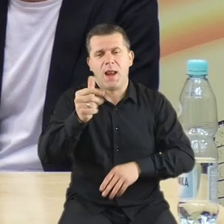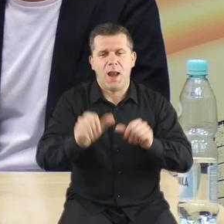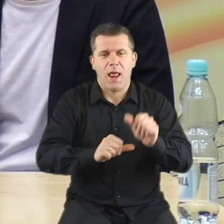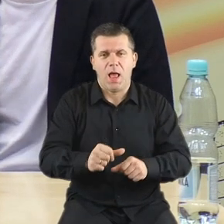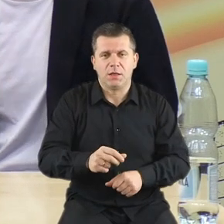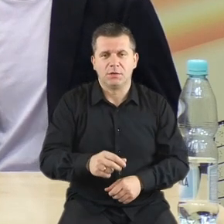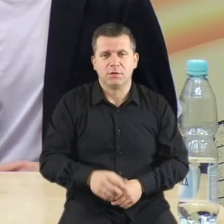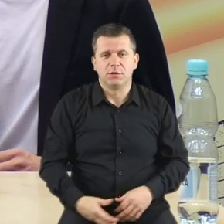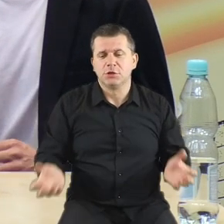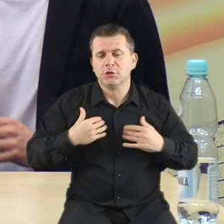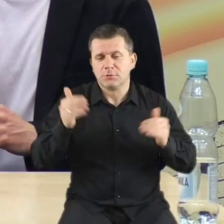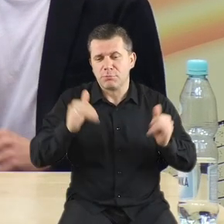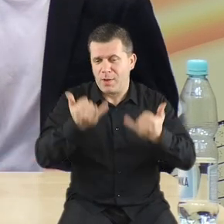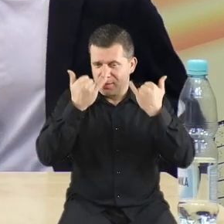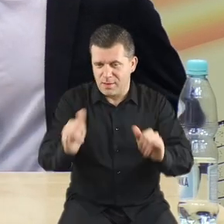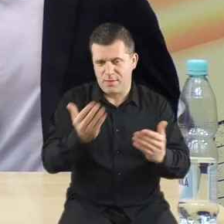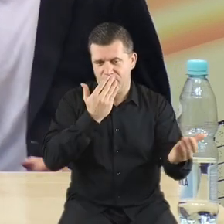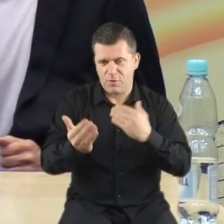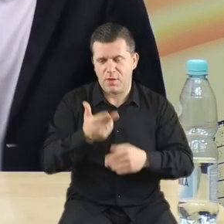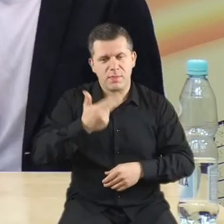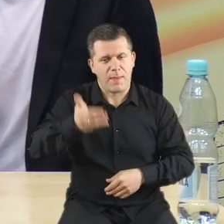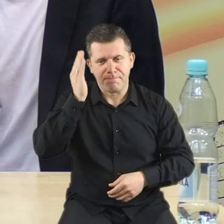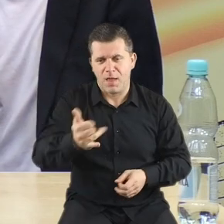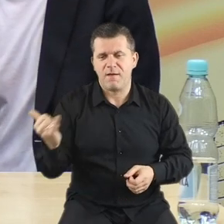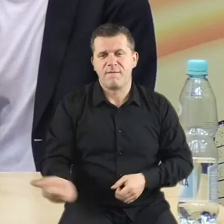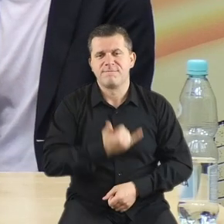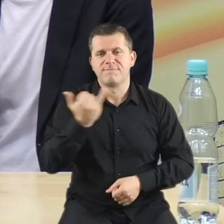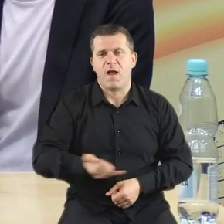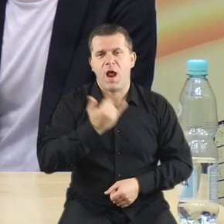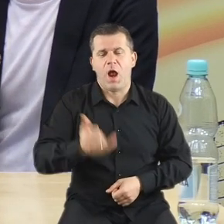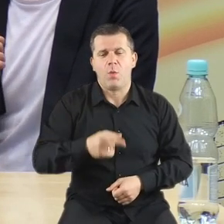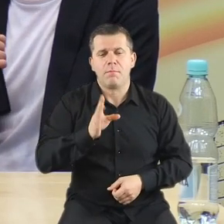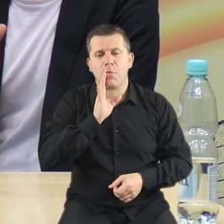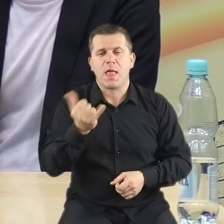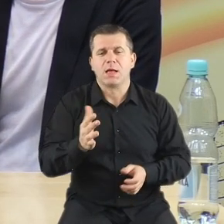może zupełnie inaczej wyglądać, nie będzie trwało tak w taki sposób,